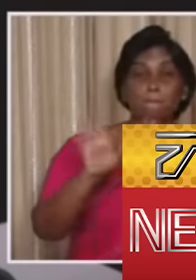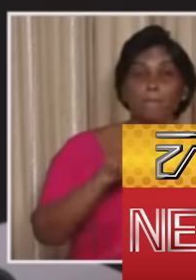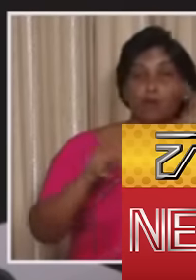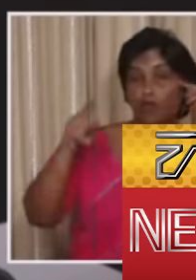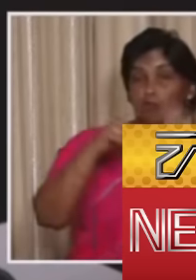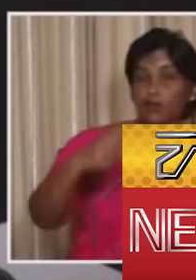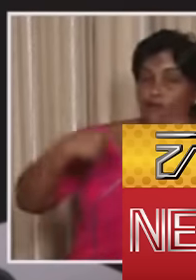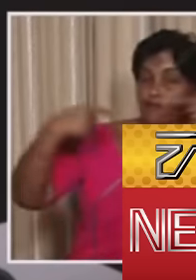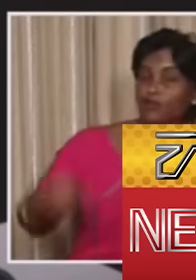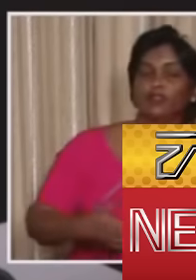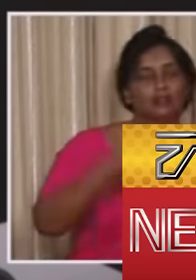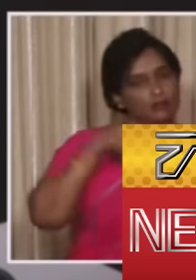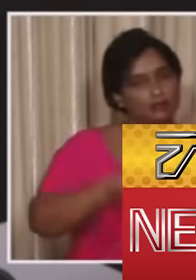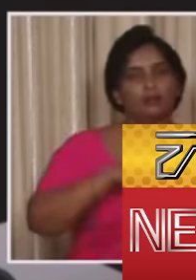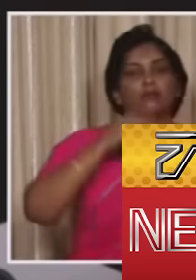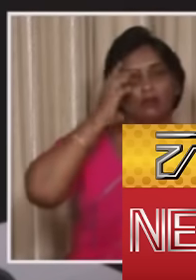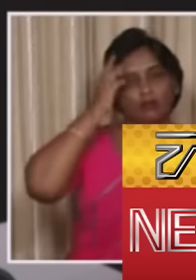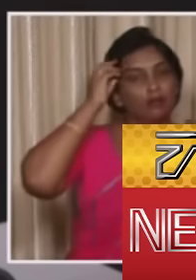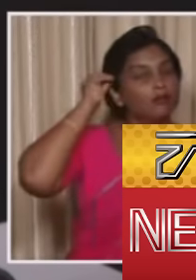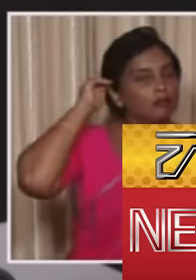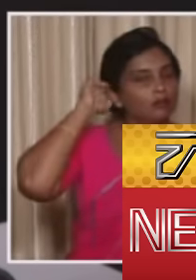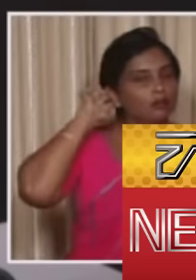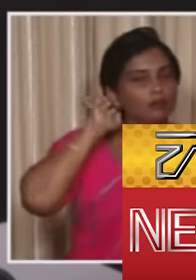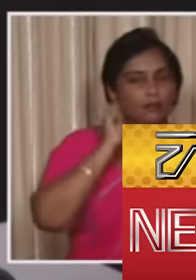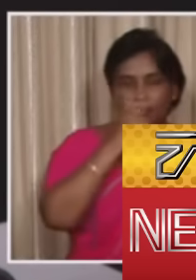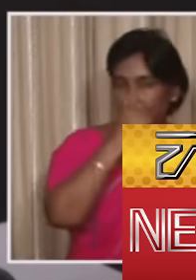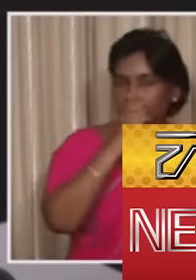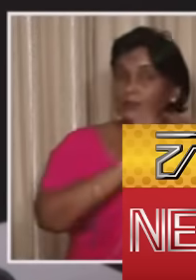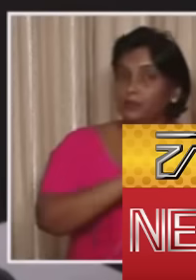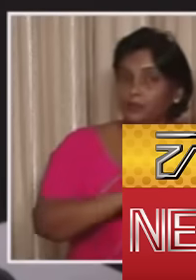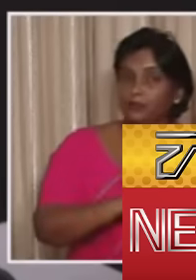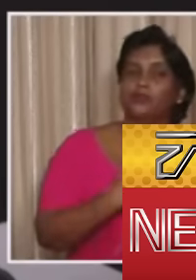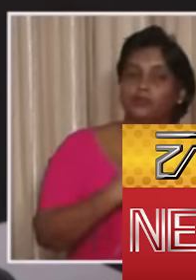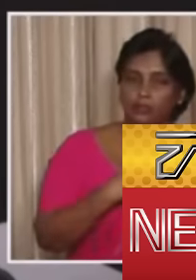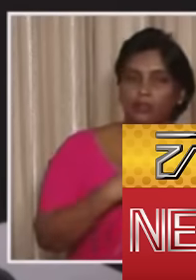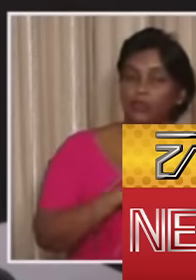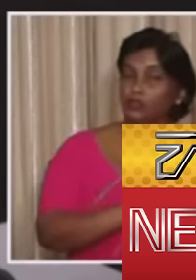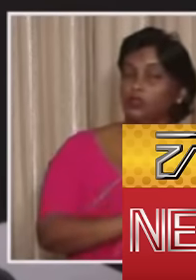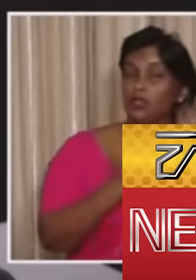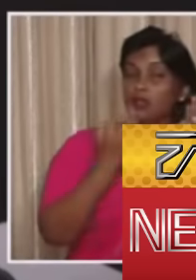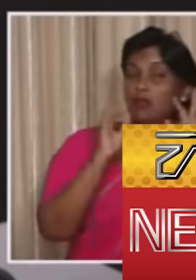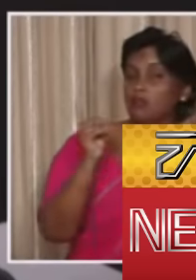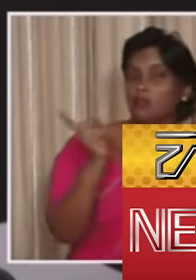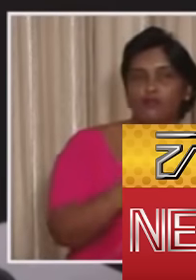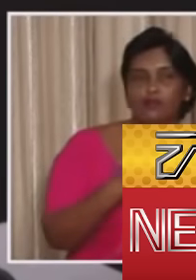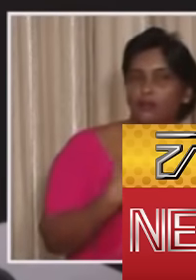කරන දේශපාලනෙම තමයි මොකද අපිට ඉතිහාසයේ අපිට ඉතාමත් ශක්තිමත් නිදහස් රටක් තිබුණේ